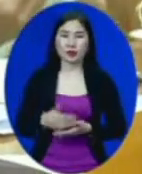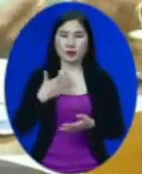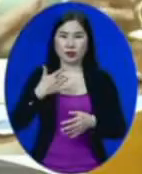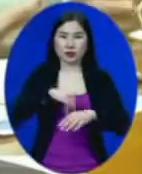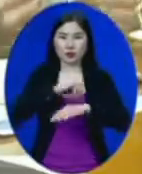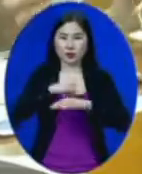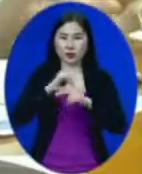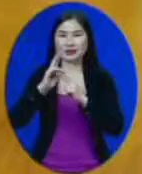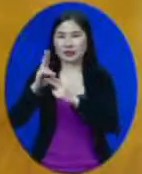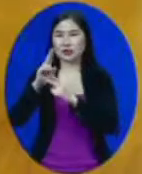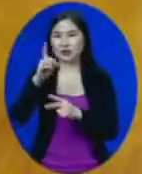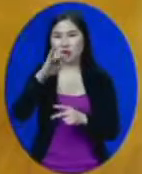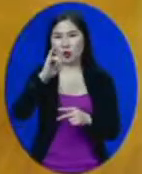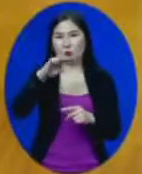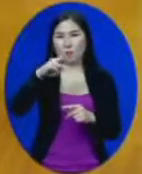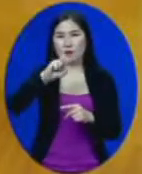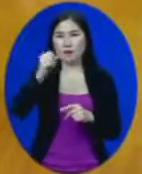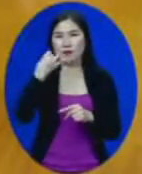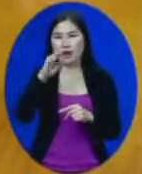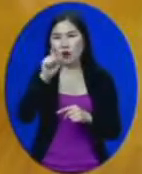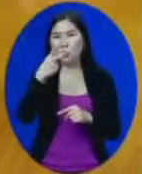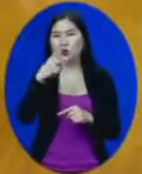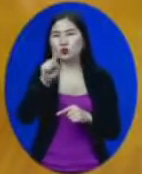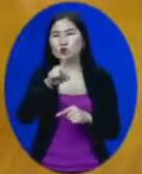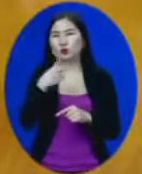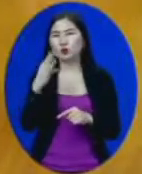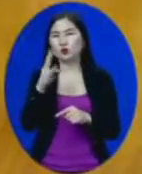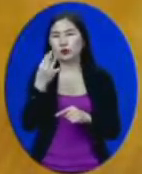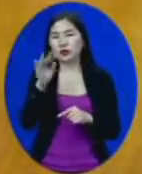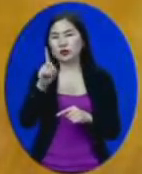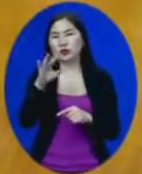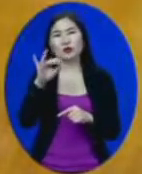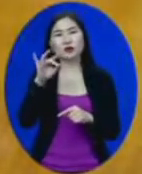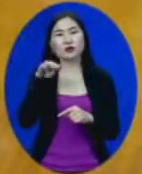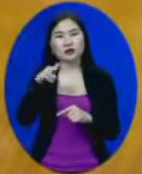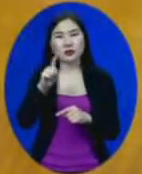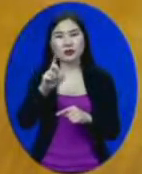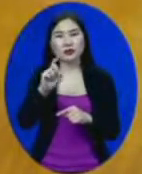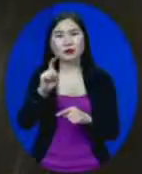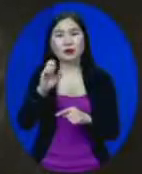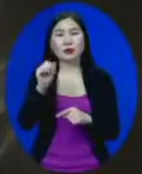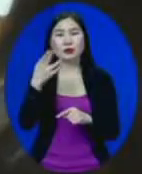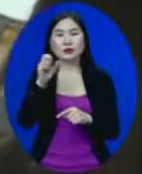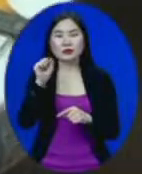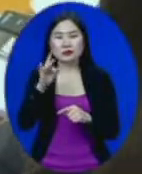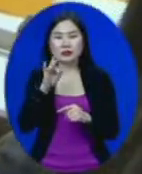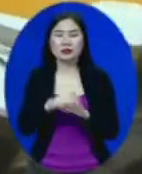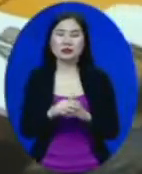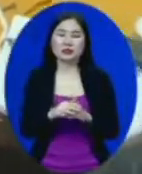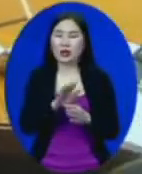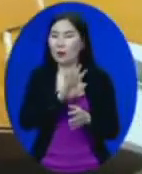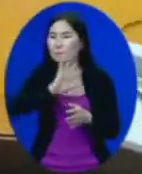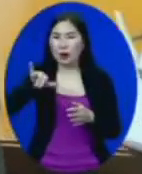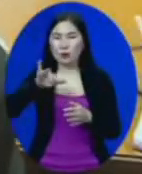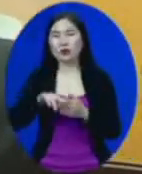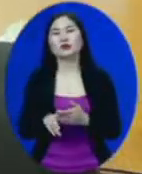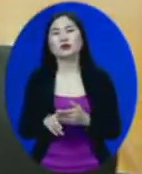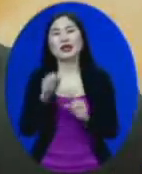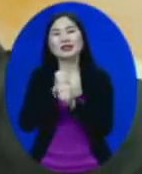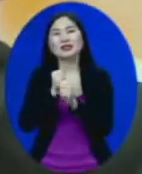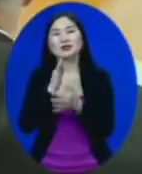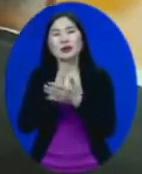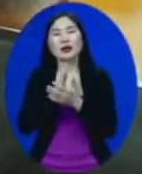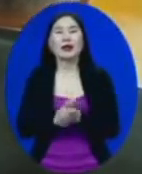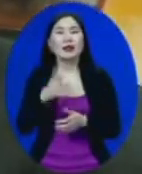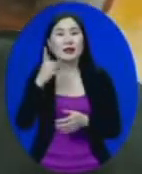За манай улс цаашид Уман хүзүүний хорт хавдрыг бууруулах, за бүр цаашлаад арилгах томоохон зорилтыг өмнө тавьад байгаа. Үүнд улсын хурлах эмгтэй гишүүдийн